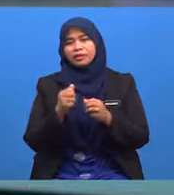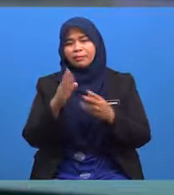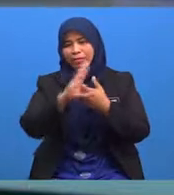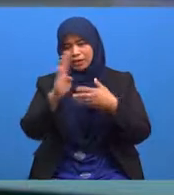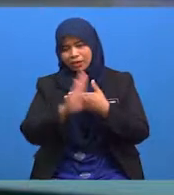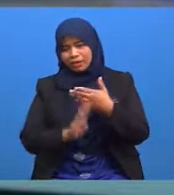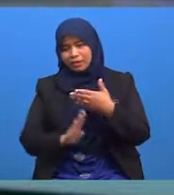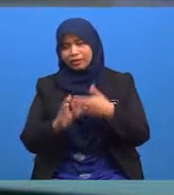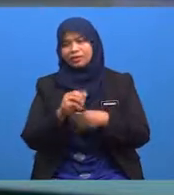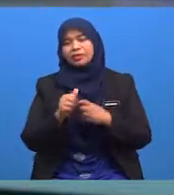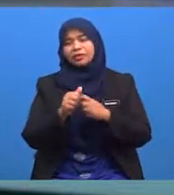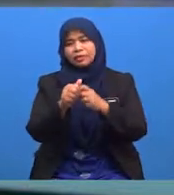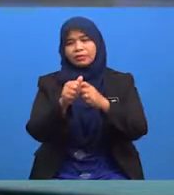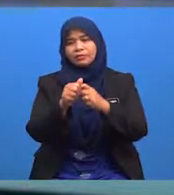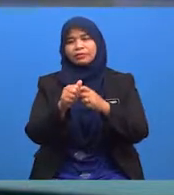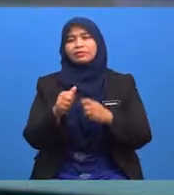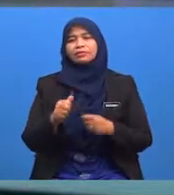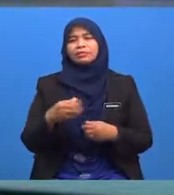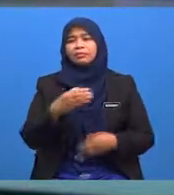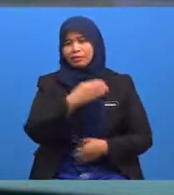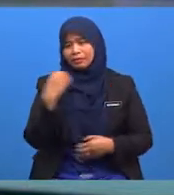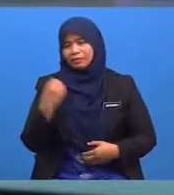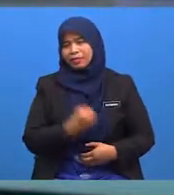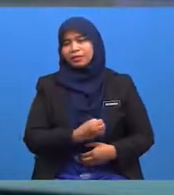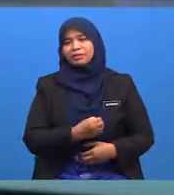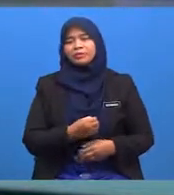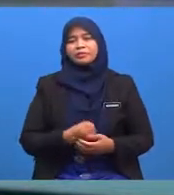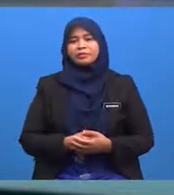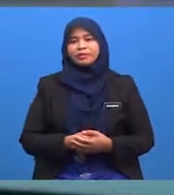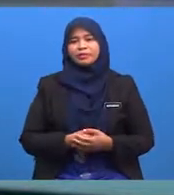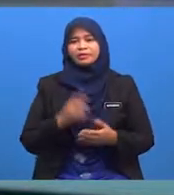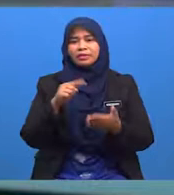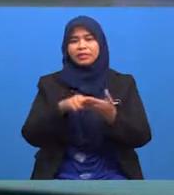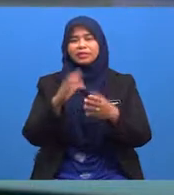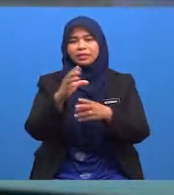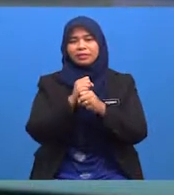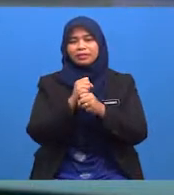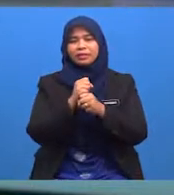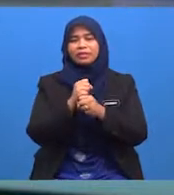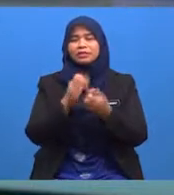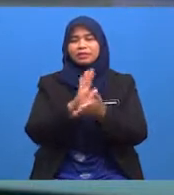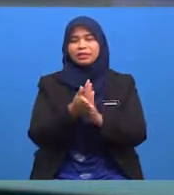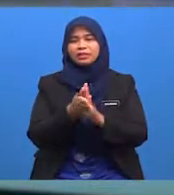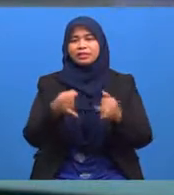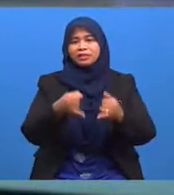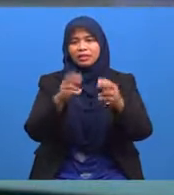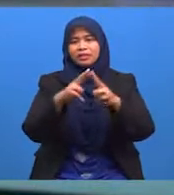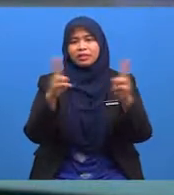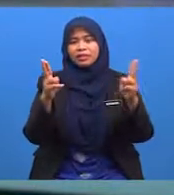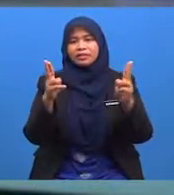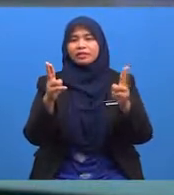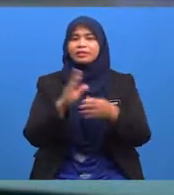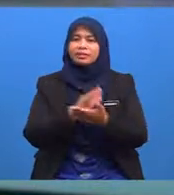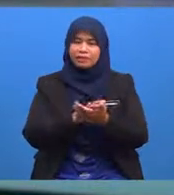lalu lintas, memakai tali pinggang keledar. Hal ini bukan saja dapat menjadikan jalan raya berada dalam keadaan